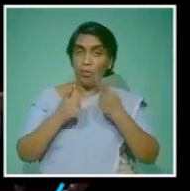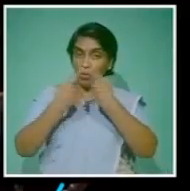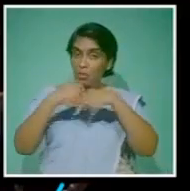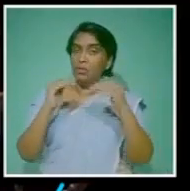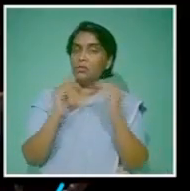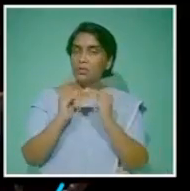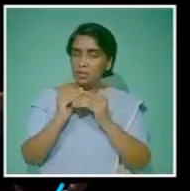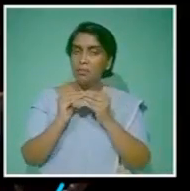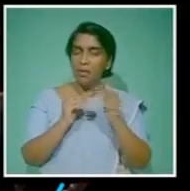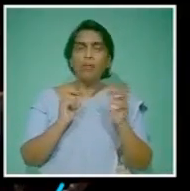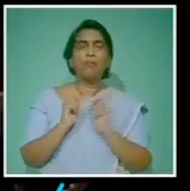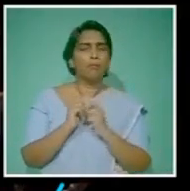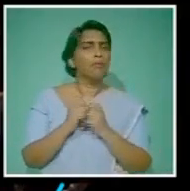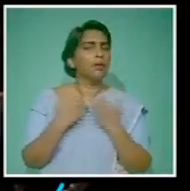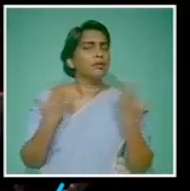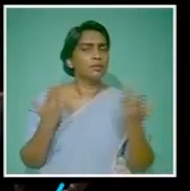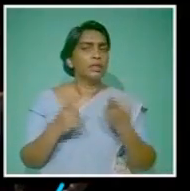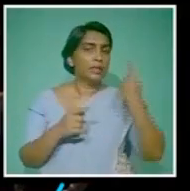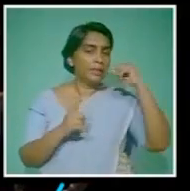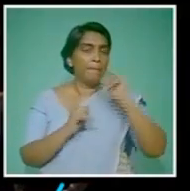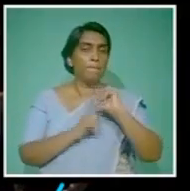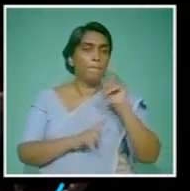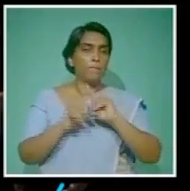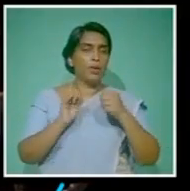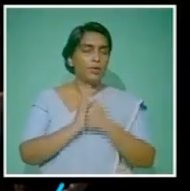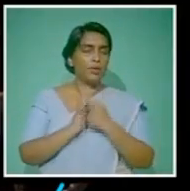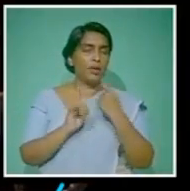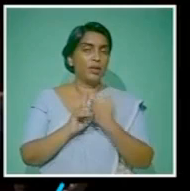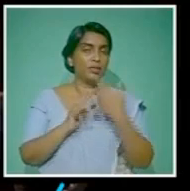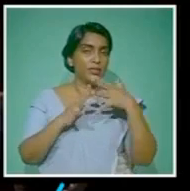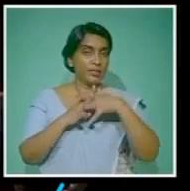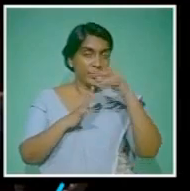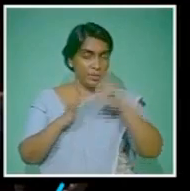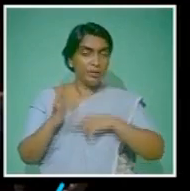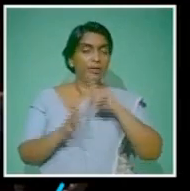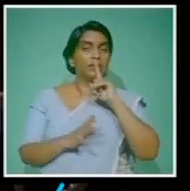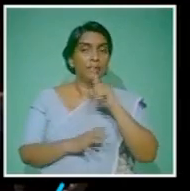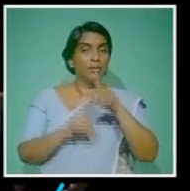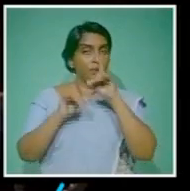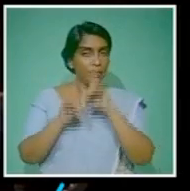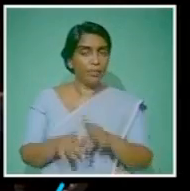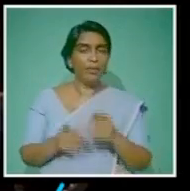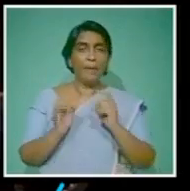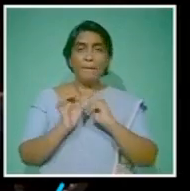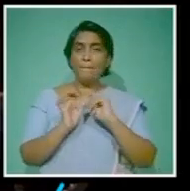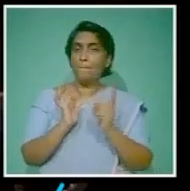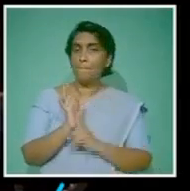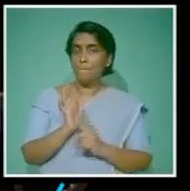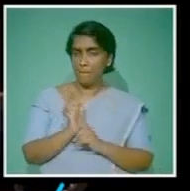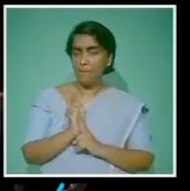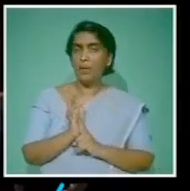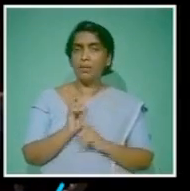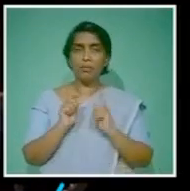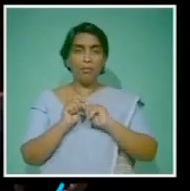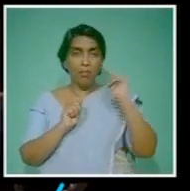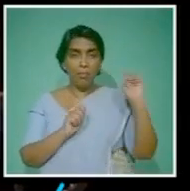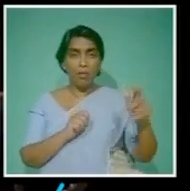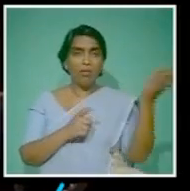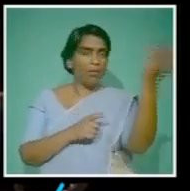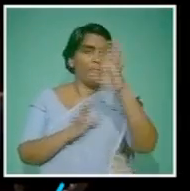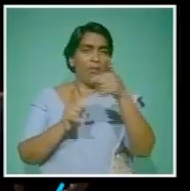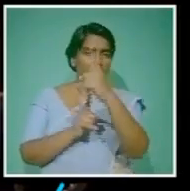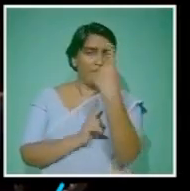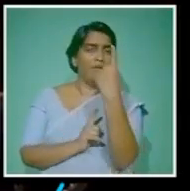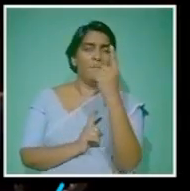මෙවැනි ගැටලුවක් පැන නොනගිනු ඇත. ඊයේ පාර්ලිමේන්තුවේදී ගරු කාංචන විජේසේකර මැතිතුමා ප්‍රකාශ කරන ලද්දේ මෙවැනි හිඟ බිල් ගෙවීමට ඇත්තේ මා පමණක්